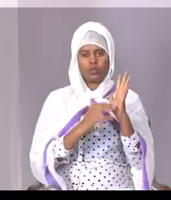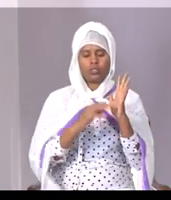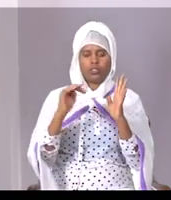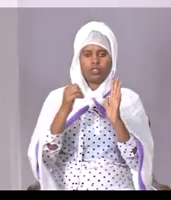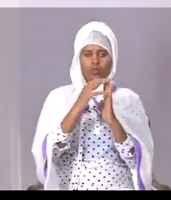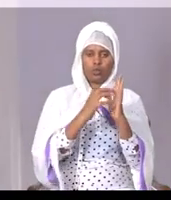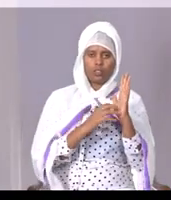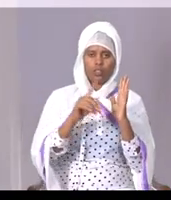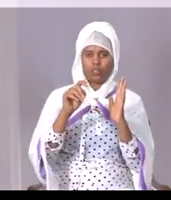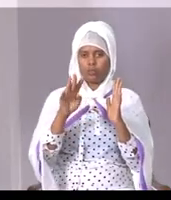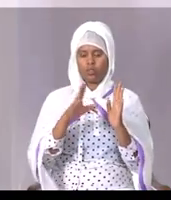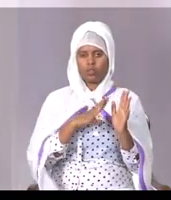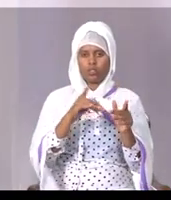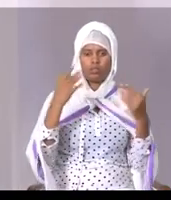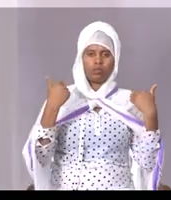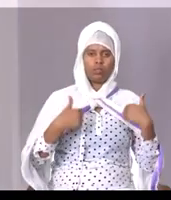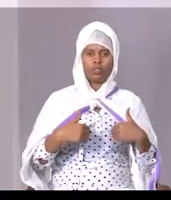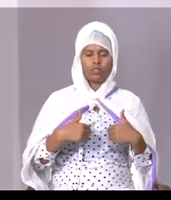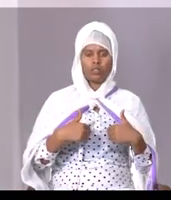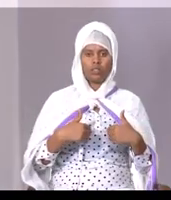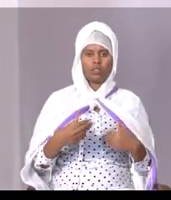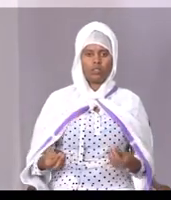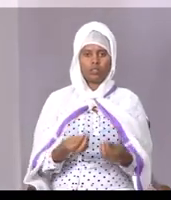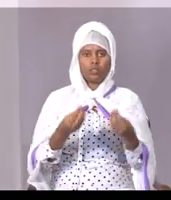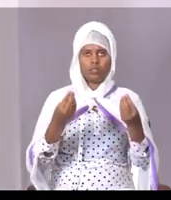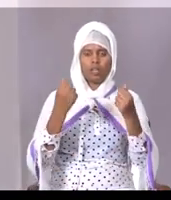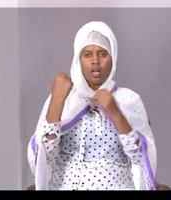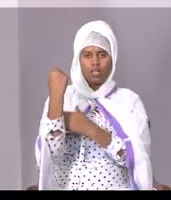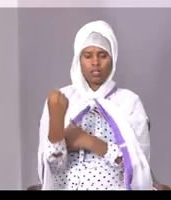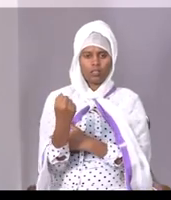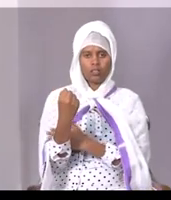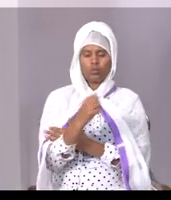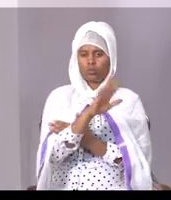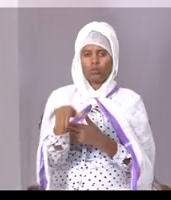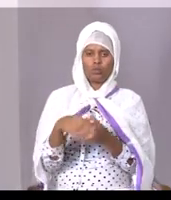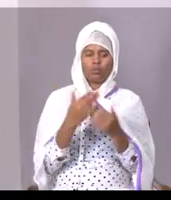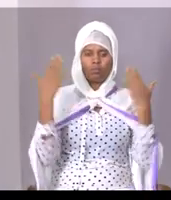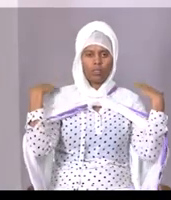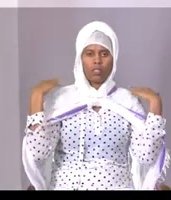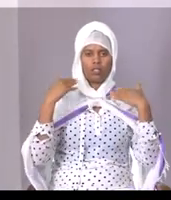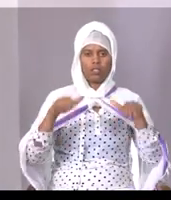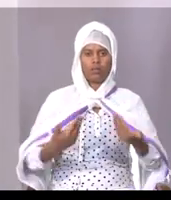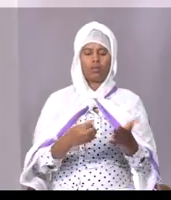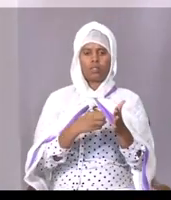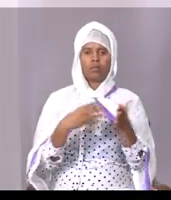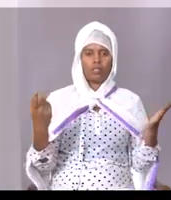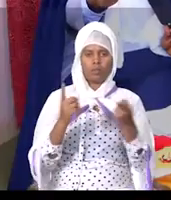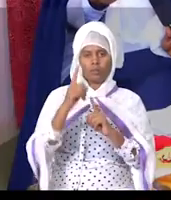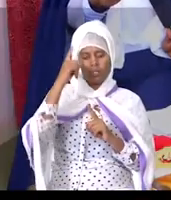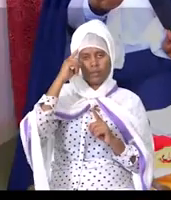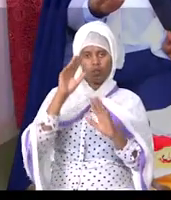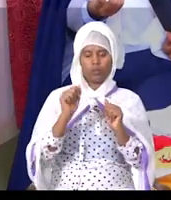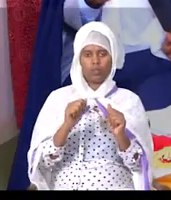تفقد شعتك 14 زلو نتزموته جنشل حيلن سبحاتن يغبؤ يناول ملائكه كم سجدلي يجلصنا سلمنت هيكم يلو